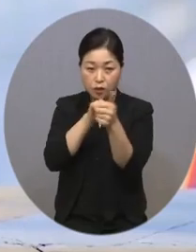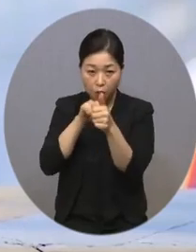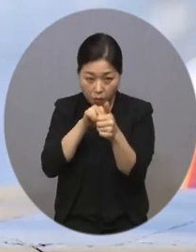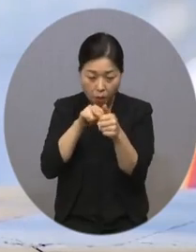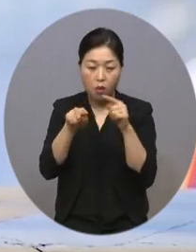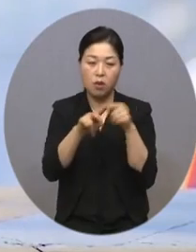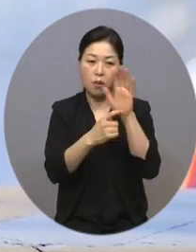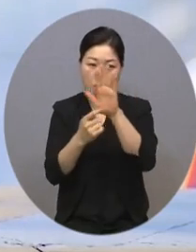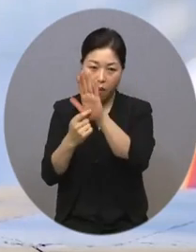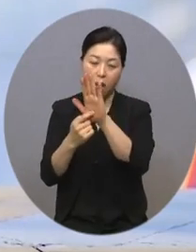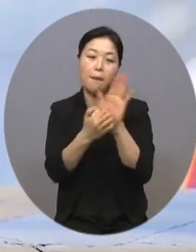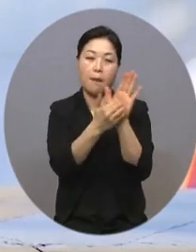d 가 아닙니다